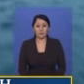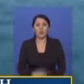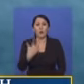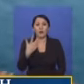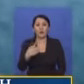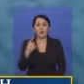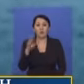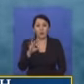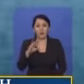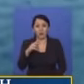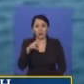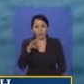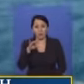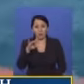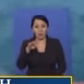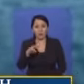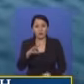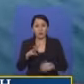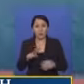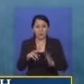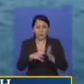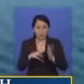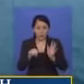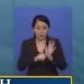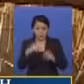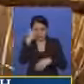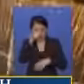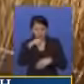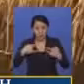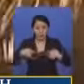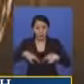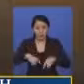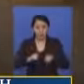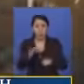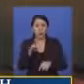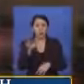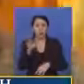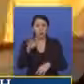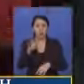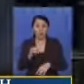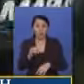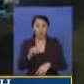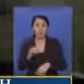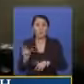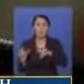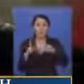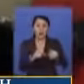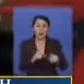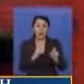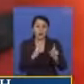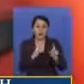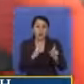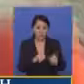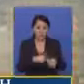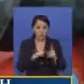31 қазан күні Мамлют ауданының 1963 жылғы тұрғыны Чистай көліне немересімен бірге балық аулауға барған. 5 жасында